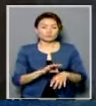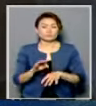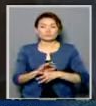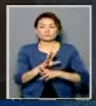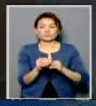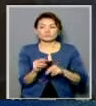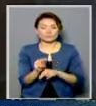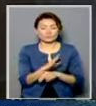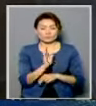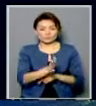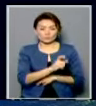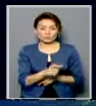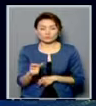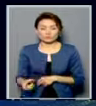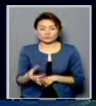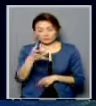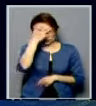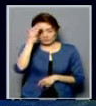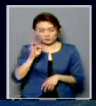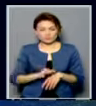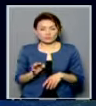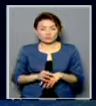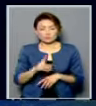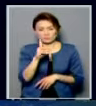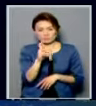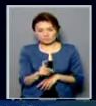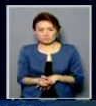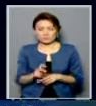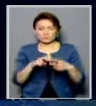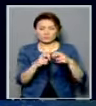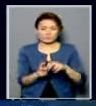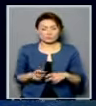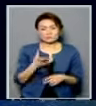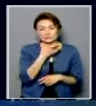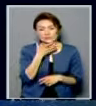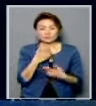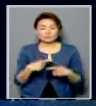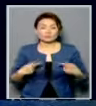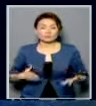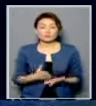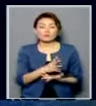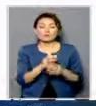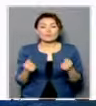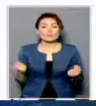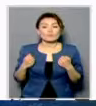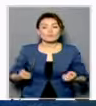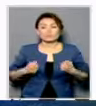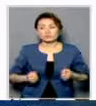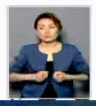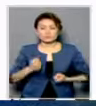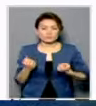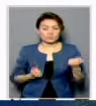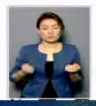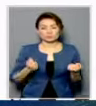омыртқаны қалыпқа келтіру. Тұрғындарда бас сүйегіне қатысты ауыз омыртқаның орнынан жылжып кетуі жиі кездеседі. Ол әсіресе спортпен шұғылдану, көлік